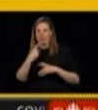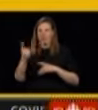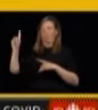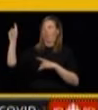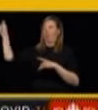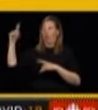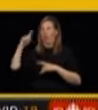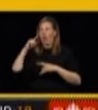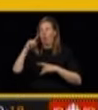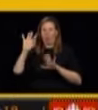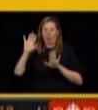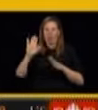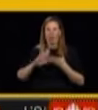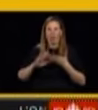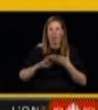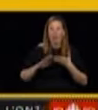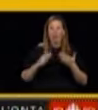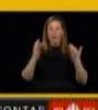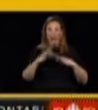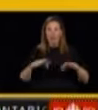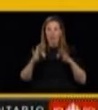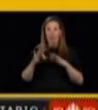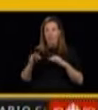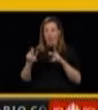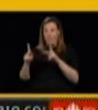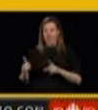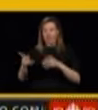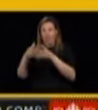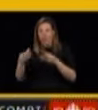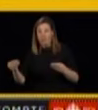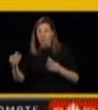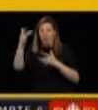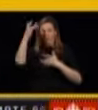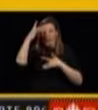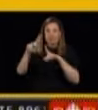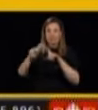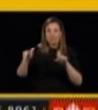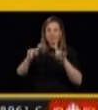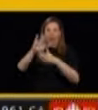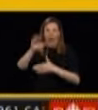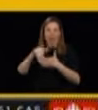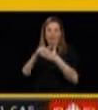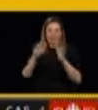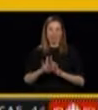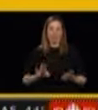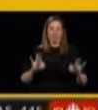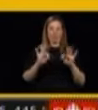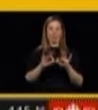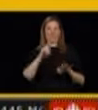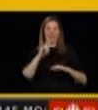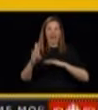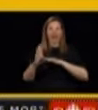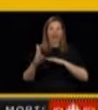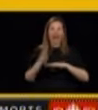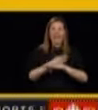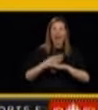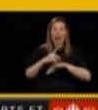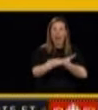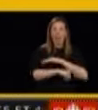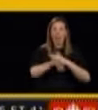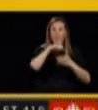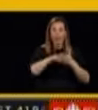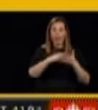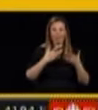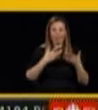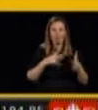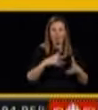Il faut les remplacer. Puis aussi, on a un manque à gagner. Alors, on n'avait pas suffisamment de personnel en partant. Alors, évidemment, on veut